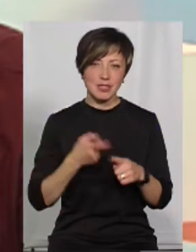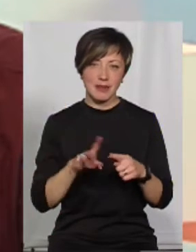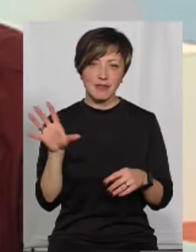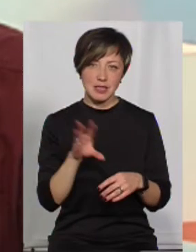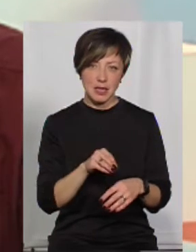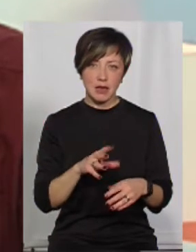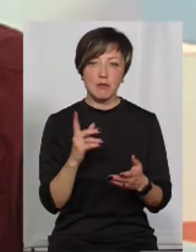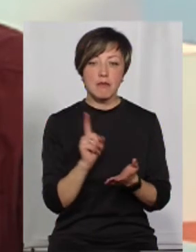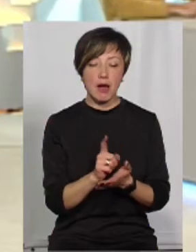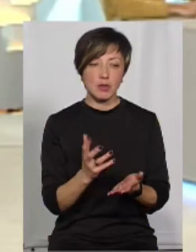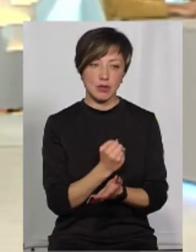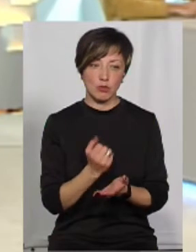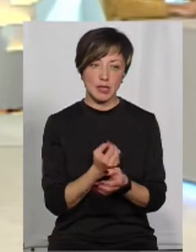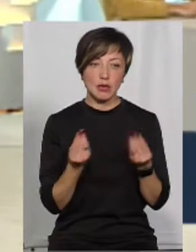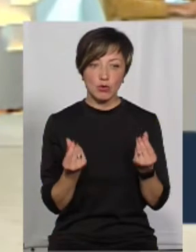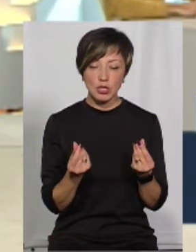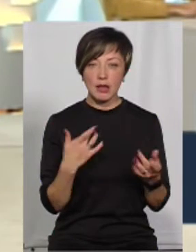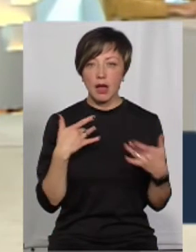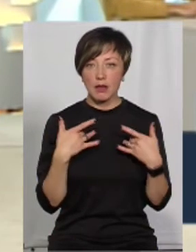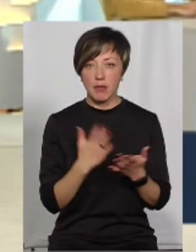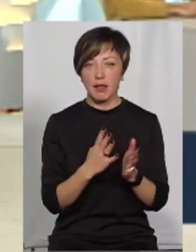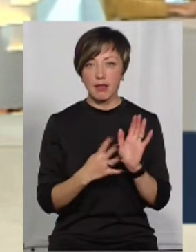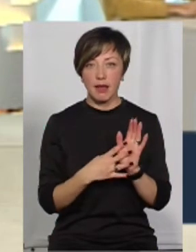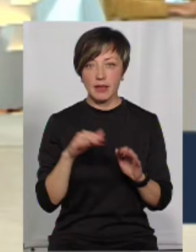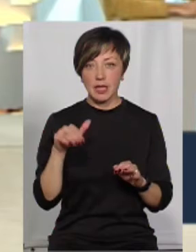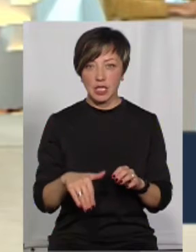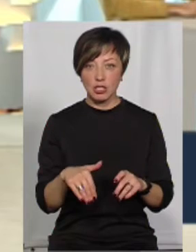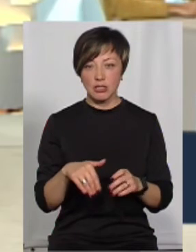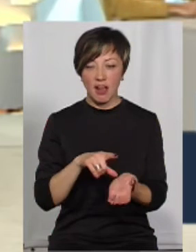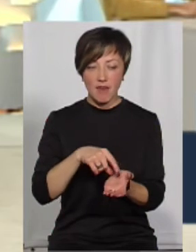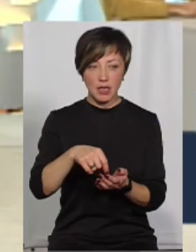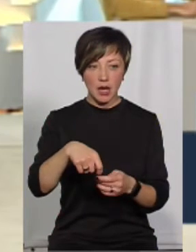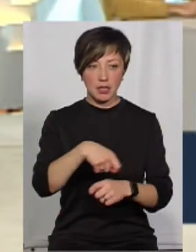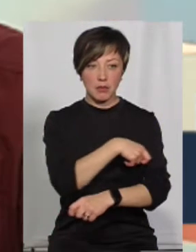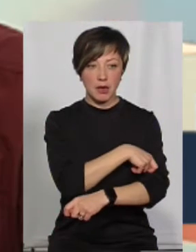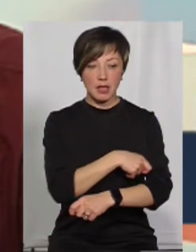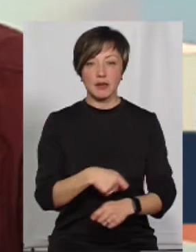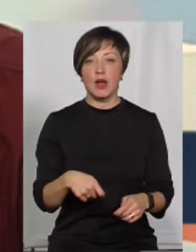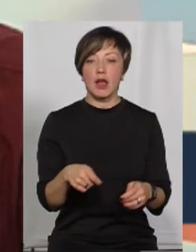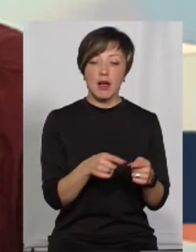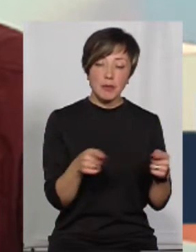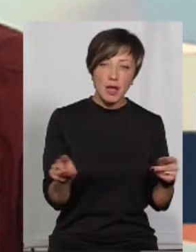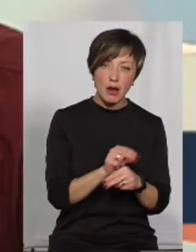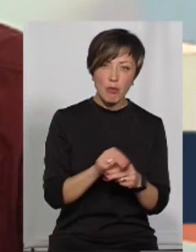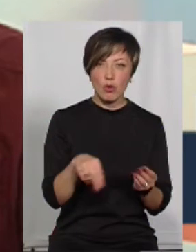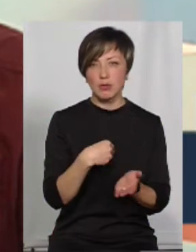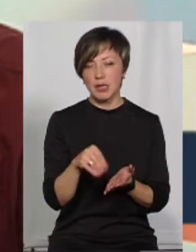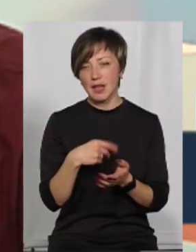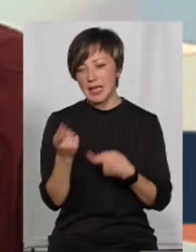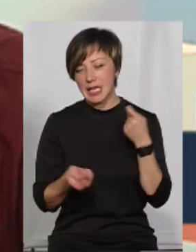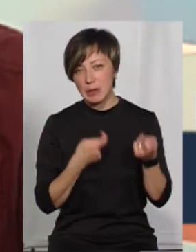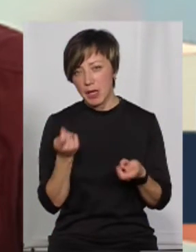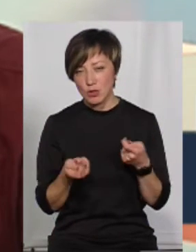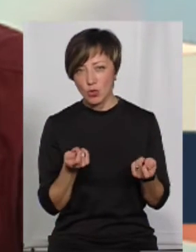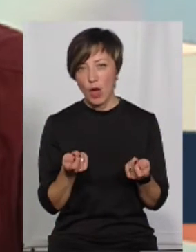ми маємо заробити. От ці кошти, театр великий, має 9 тисяч квадратів, зрозуміло, що якісь поточні ремонти, придбання якоїсь